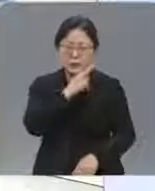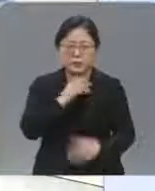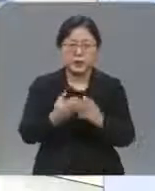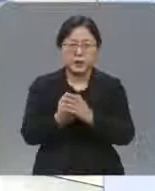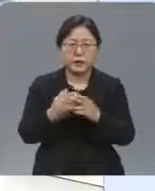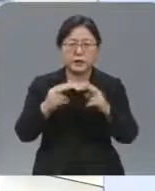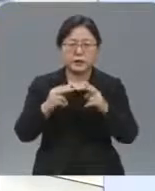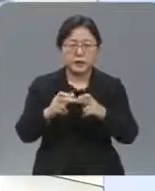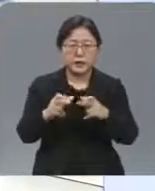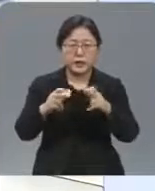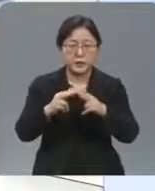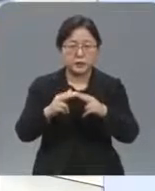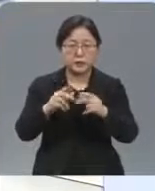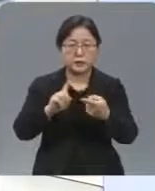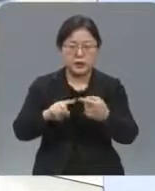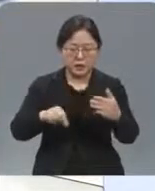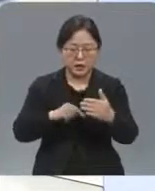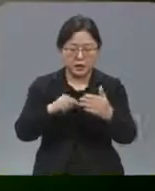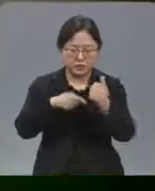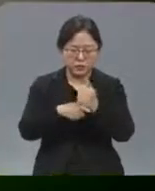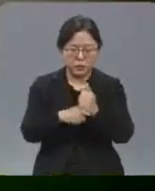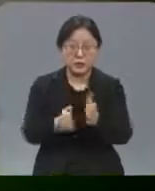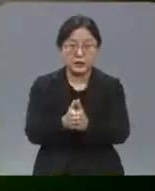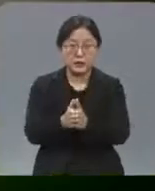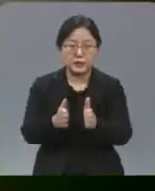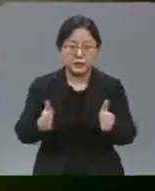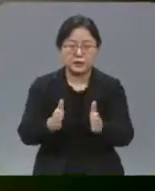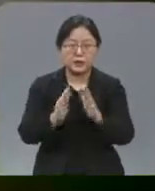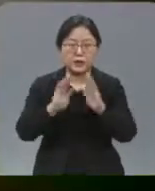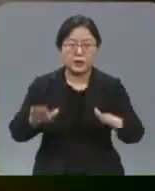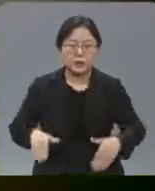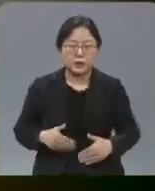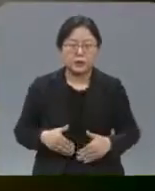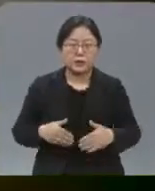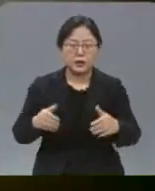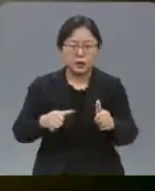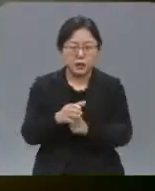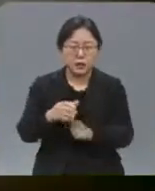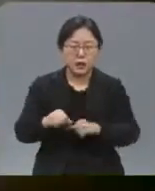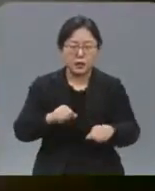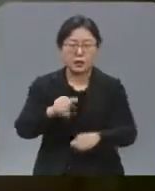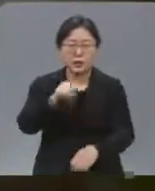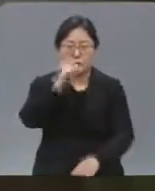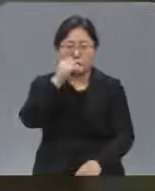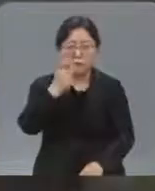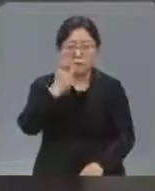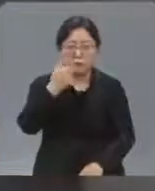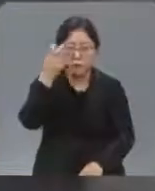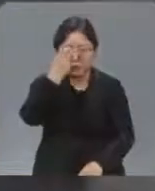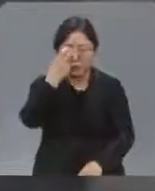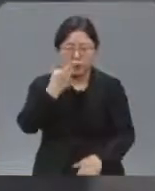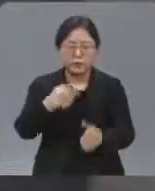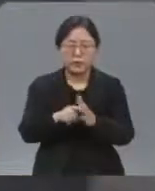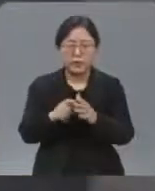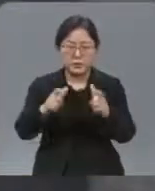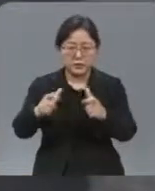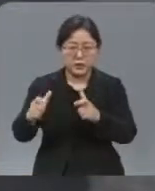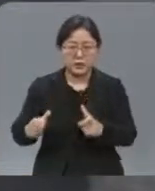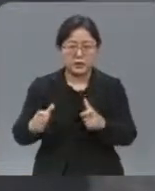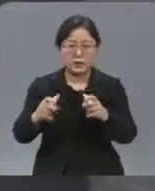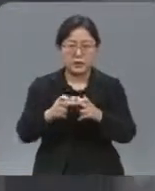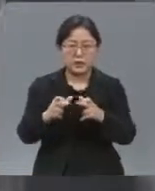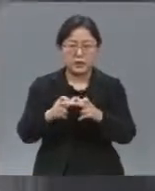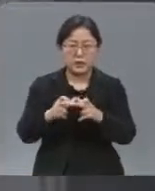해당 장애인 시설에 대해 내사 에 들어갔습니다 전라남도는 학대 행위가 없는지 살펴 보기 위해 지역 장애인 거주시설